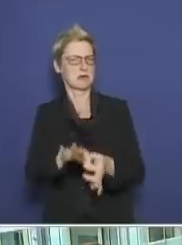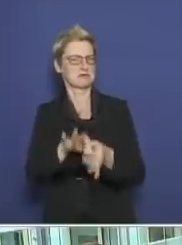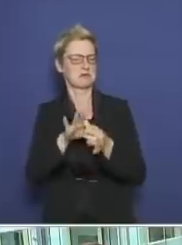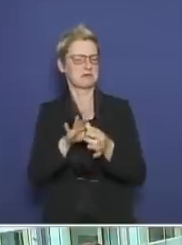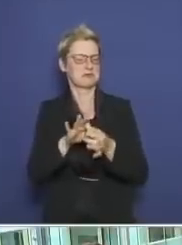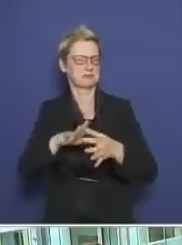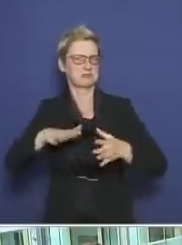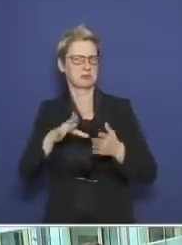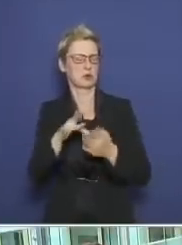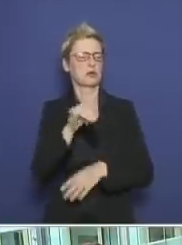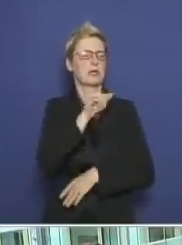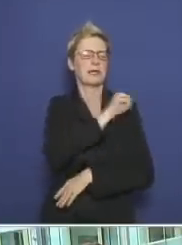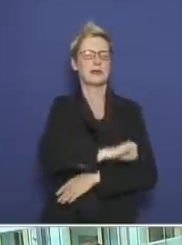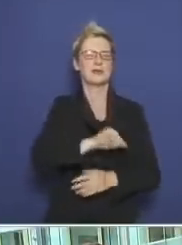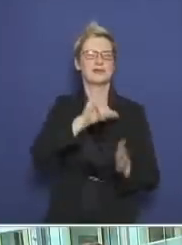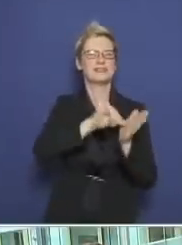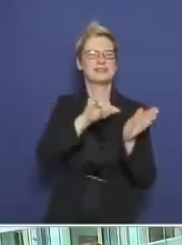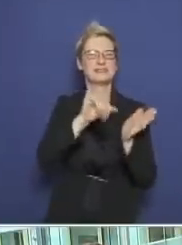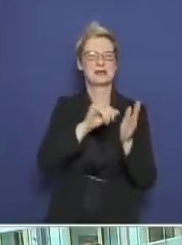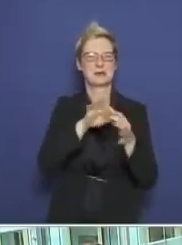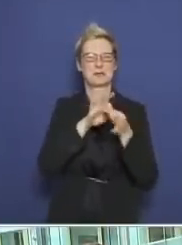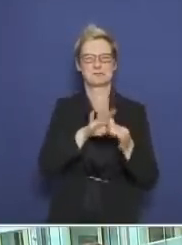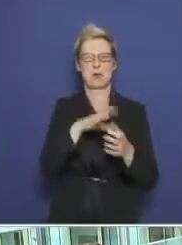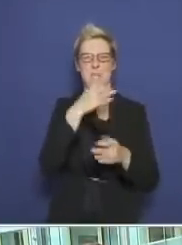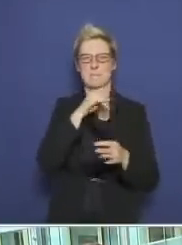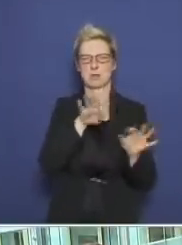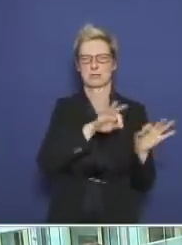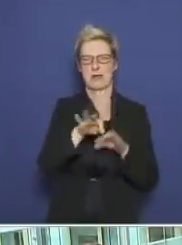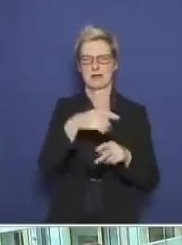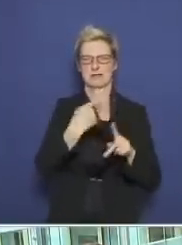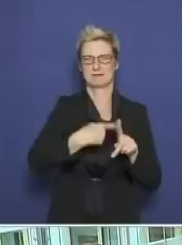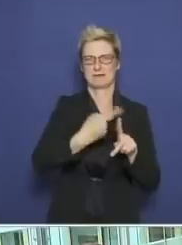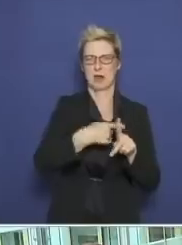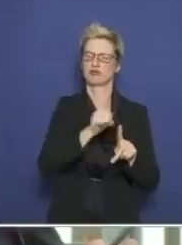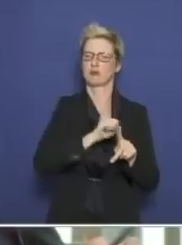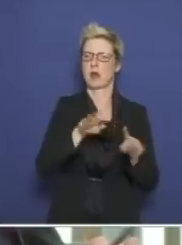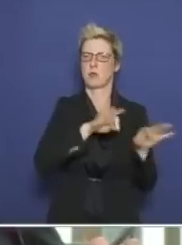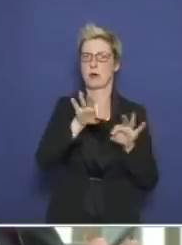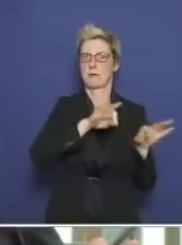Impfzentren die Postleitzahl, um die es ja vor allem da geht, sehr schnell übermittelt wird